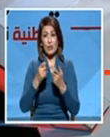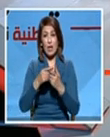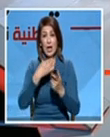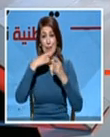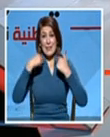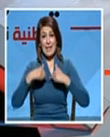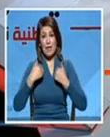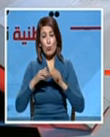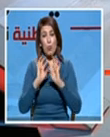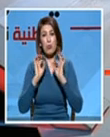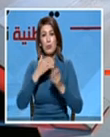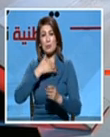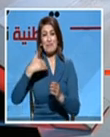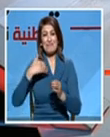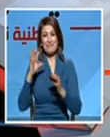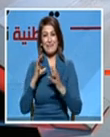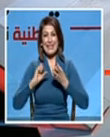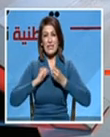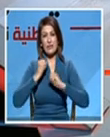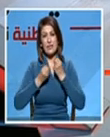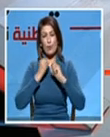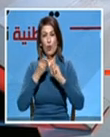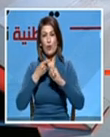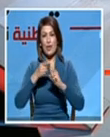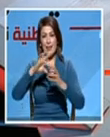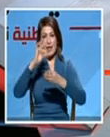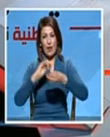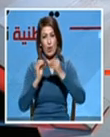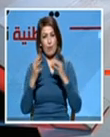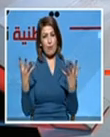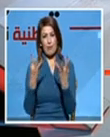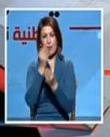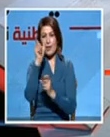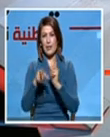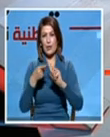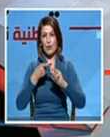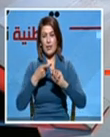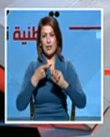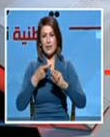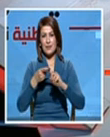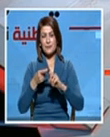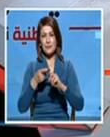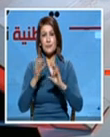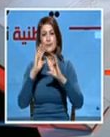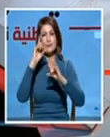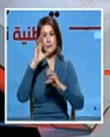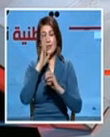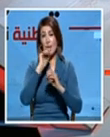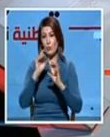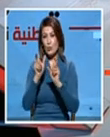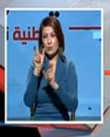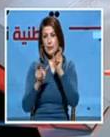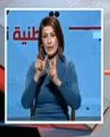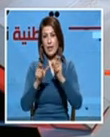تعكرت، ولكن يلزمنا في النفس نوجد حلول تكون تتأقلم وحالة